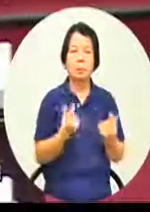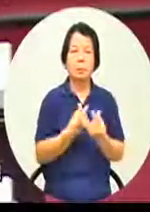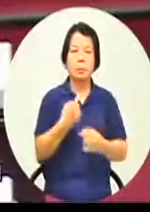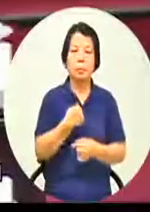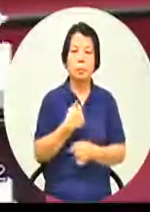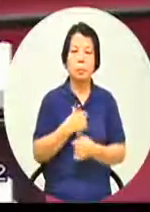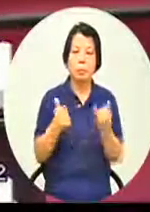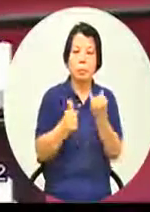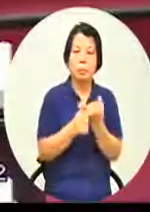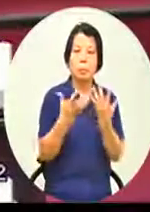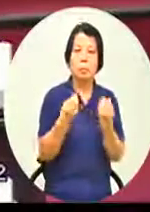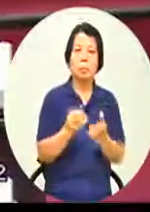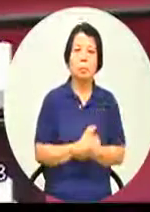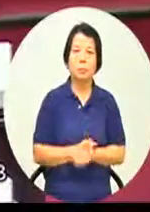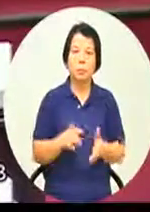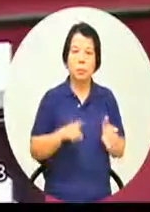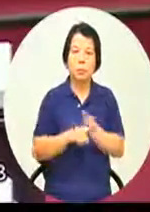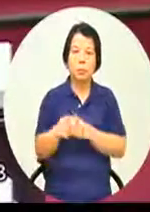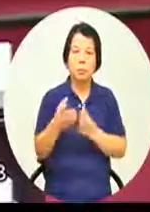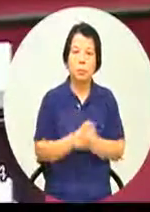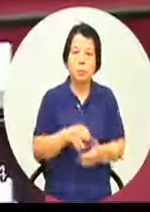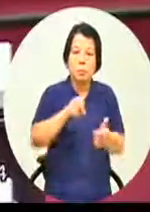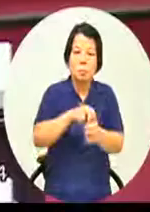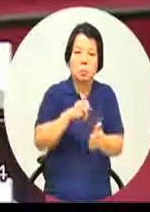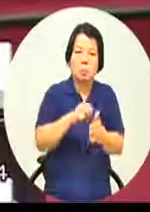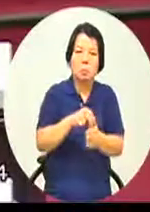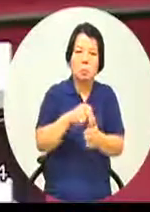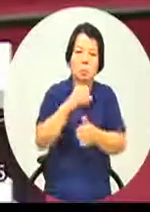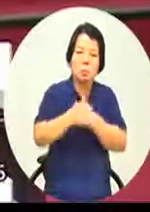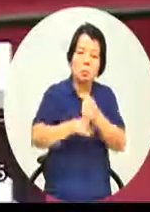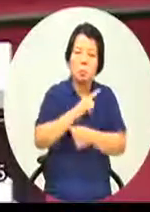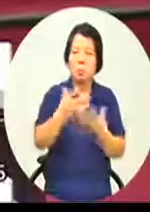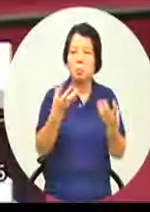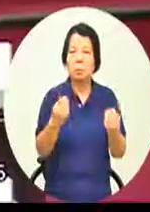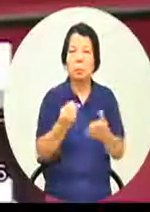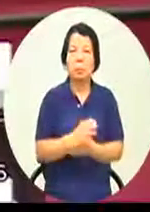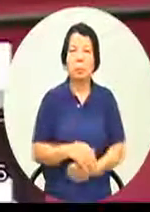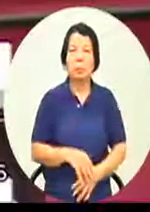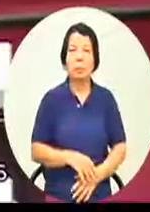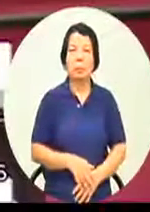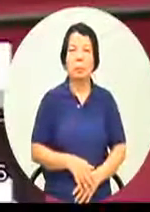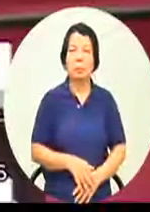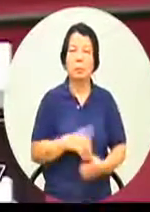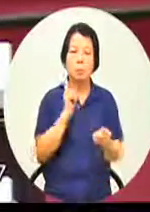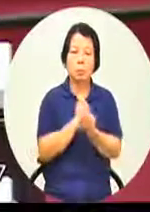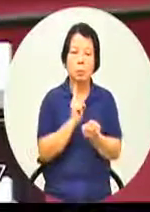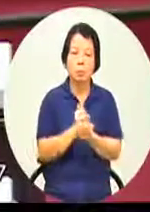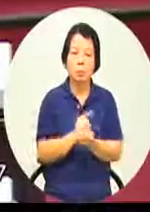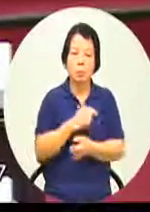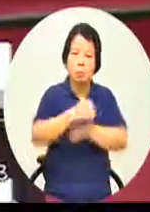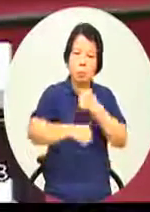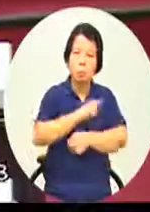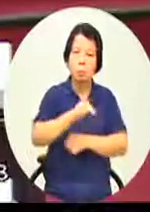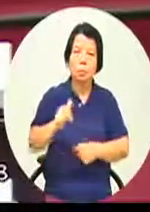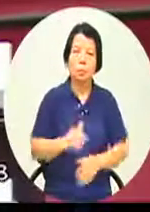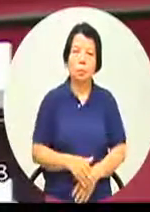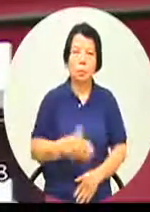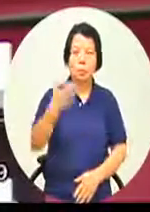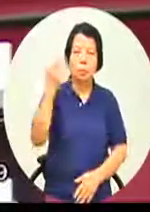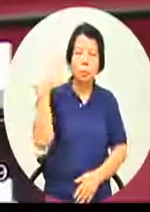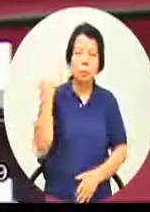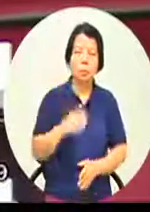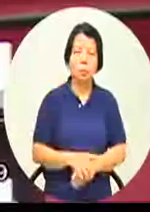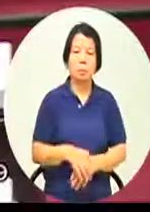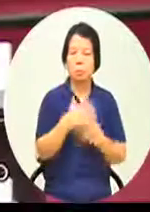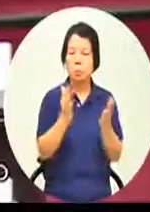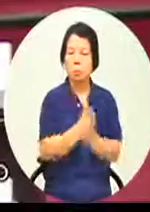婚，但是因为我一直没有饲养宠物的习惯啦所以对于这个区块一直以前其实是不是那